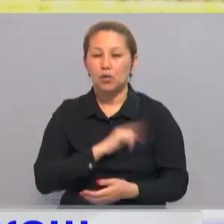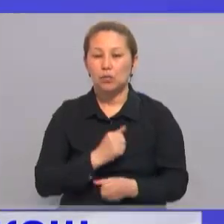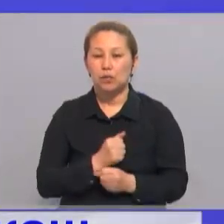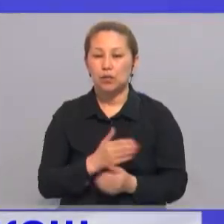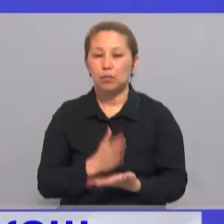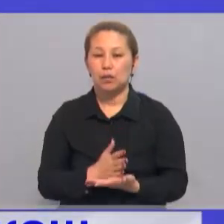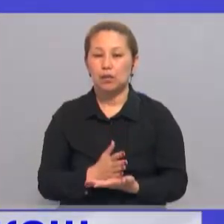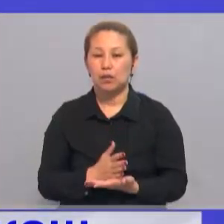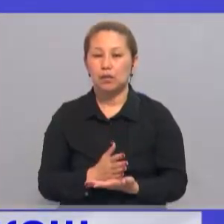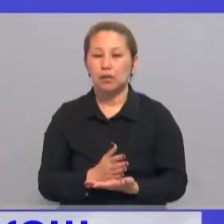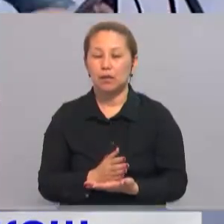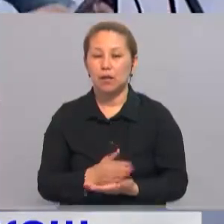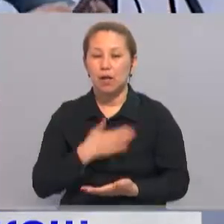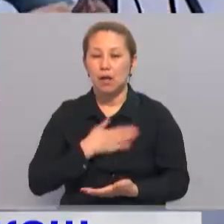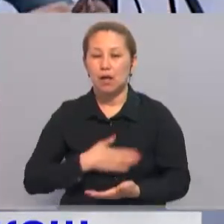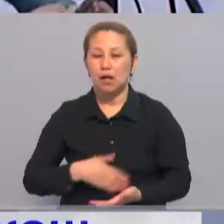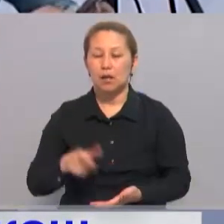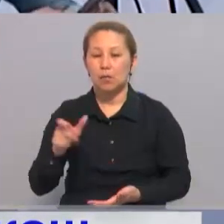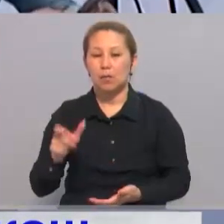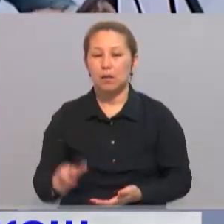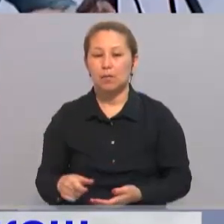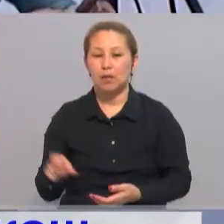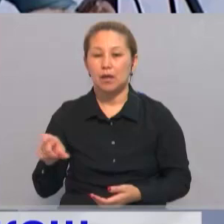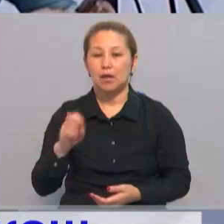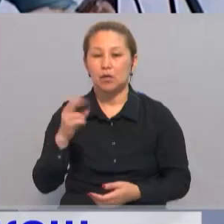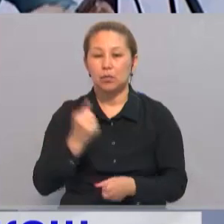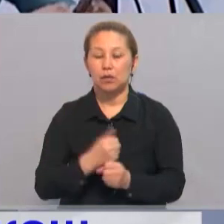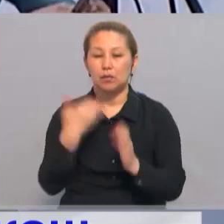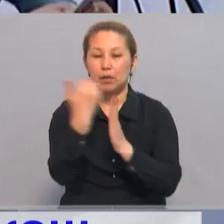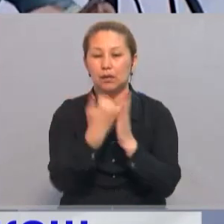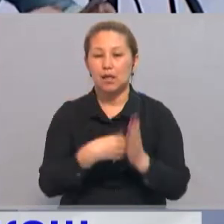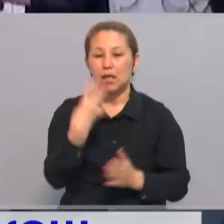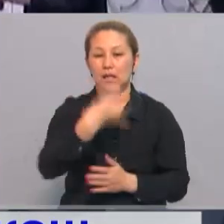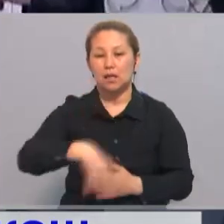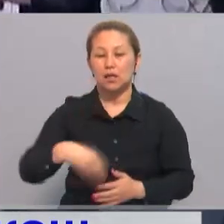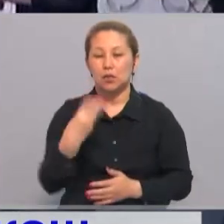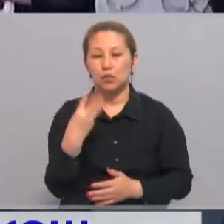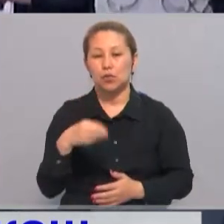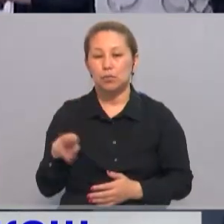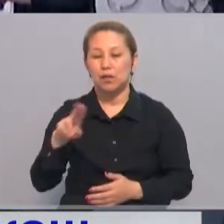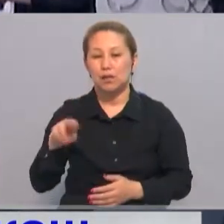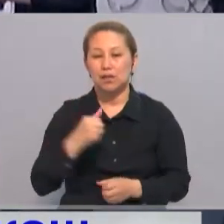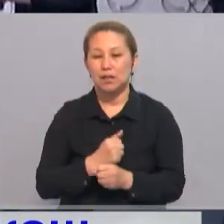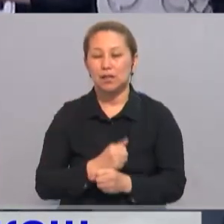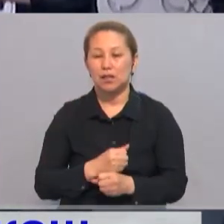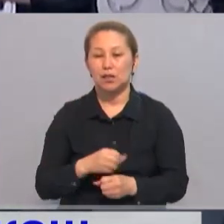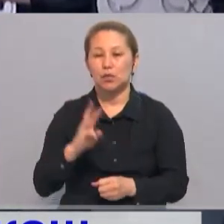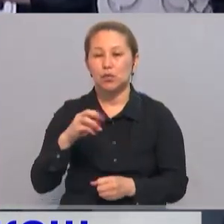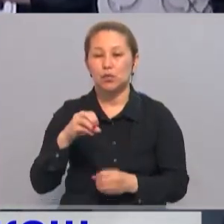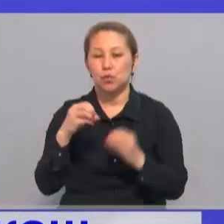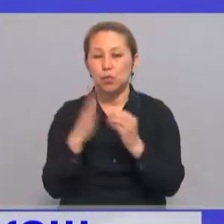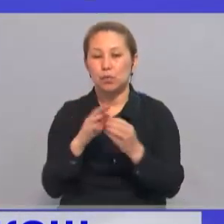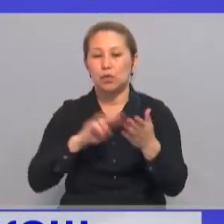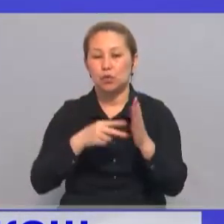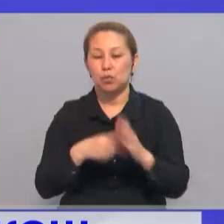жұмыс істейді. Қарапайым заттар экономикасы бағдарламасы бойынша 43 миллиард теңгеге 315 жоба